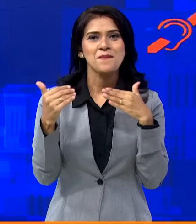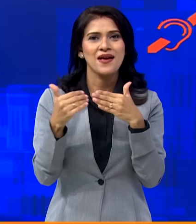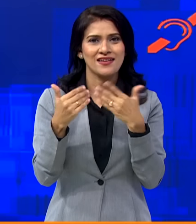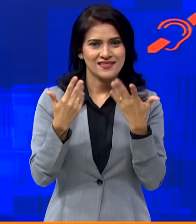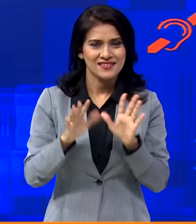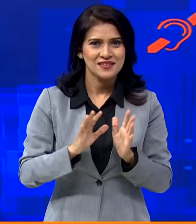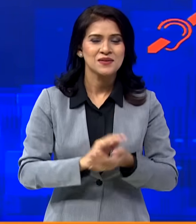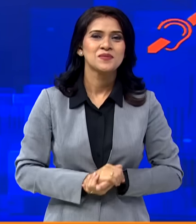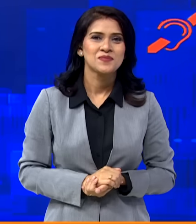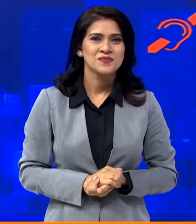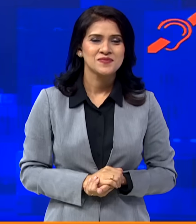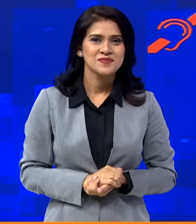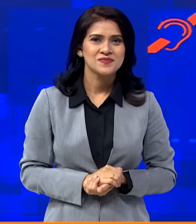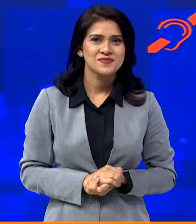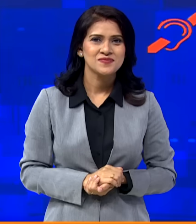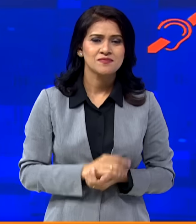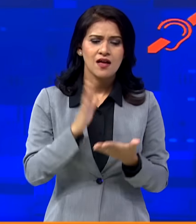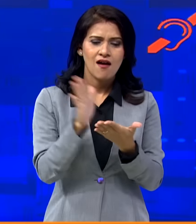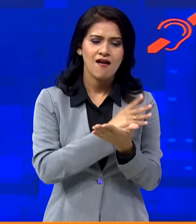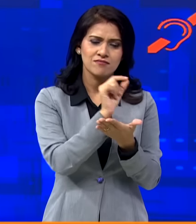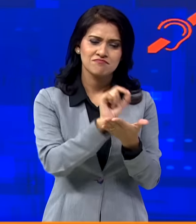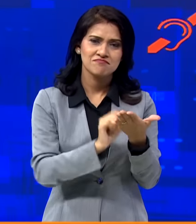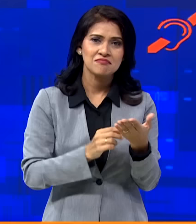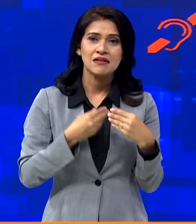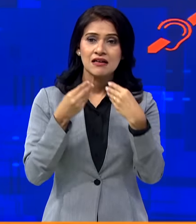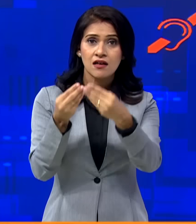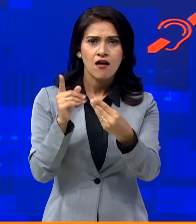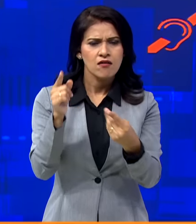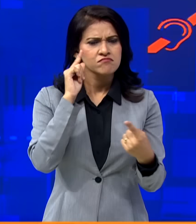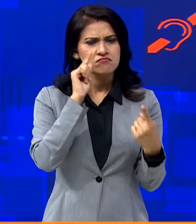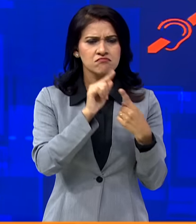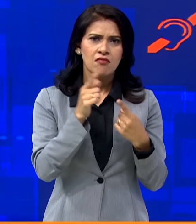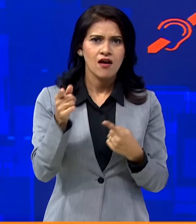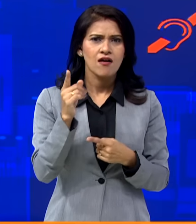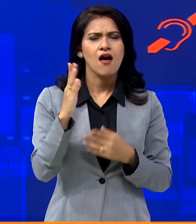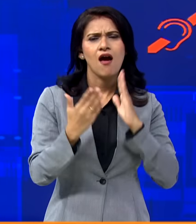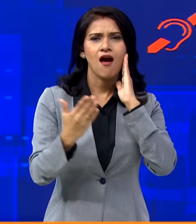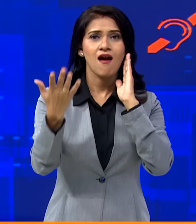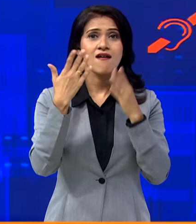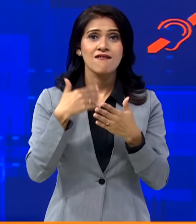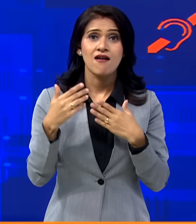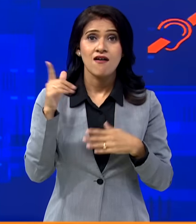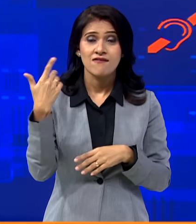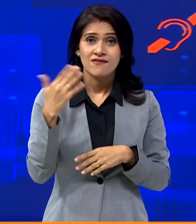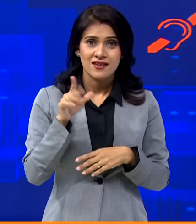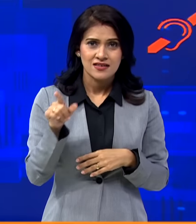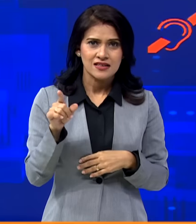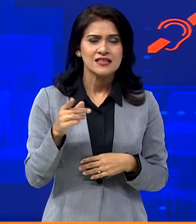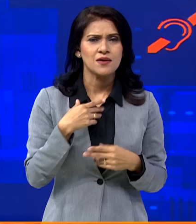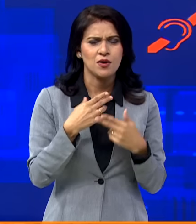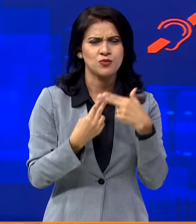हुई और उन्होंने मेरा लिखा हुआ एक गाना गाया उसकी दो पंक्तियां मैं सुना देता हूं जिसमें य नागिन शब्द यूज